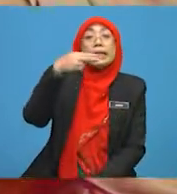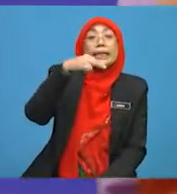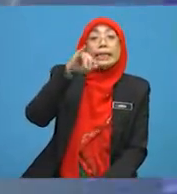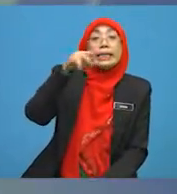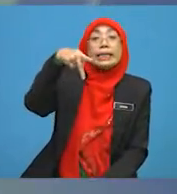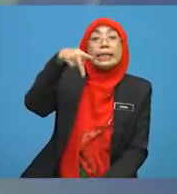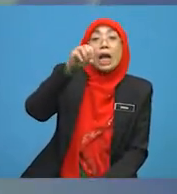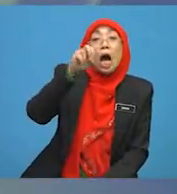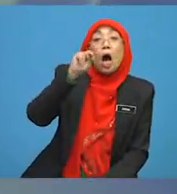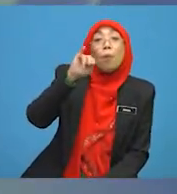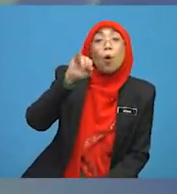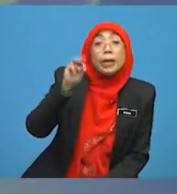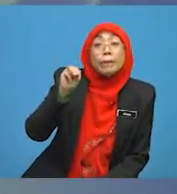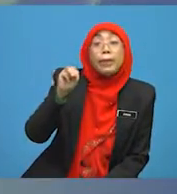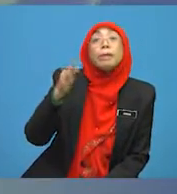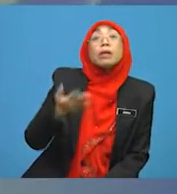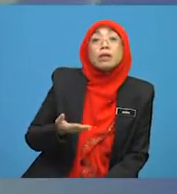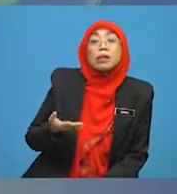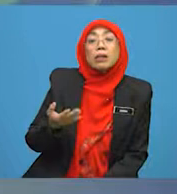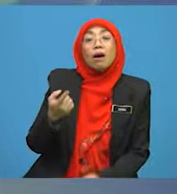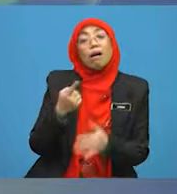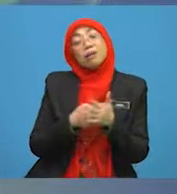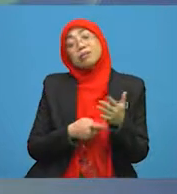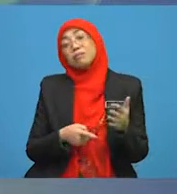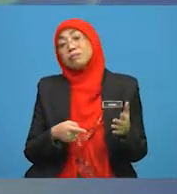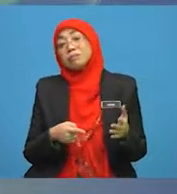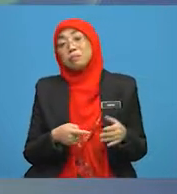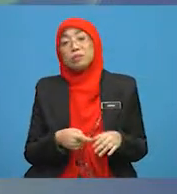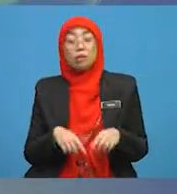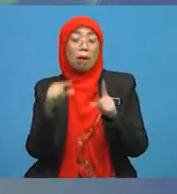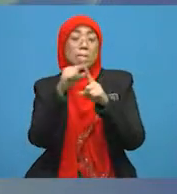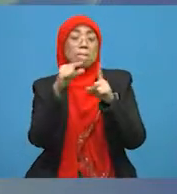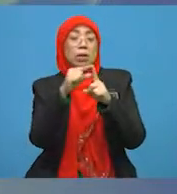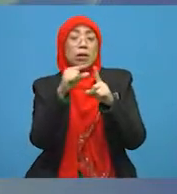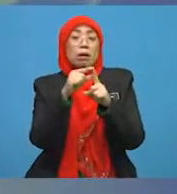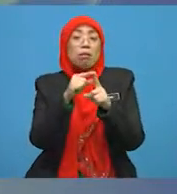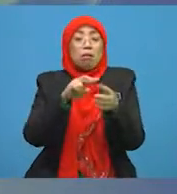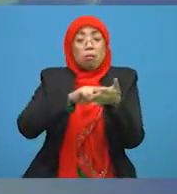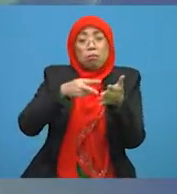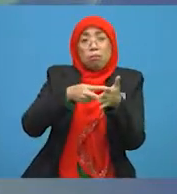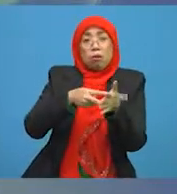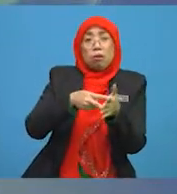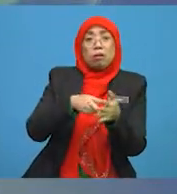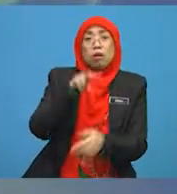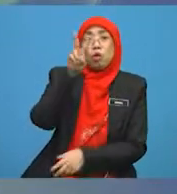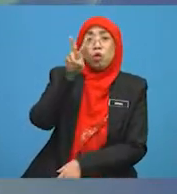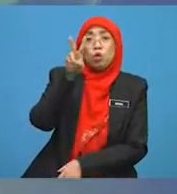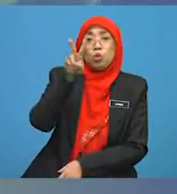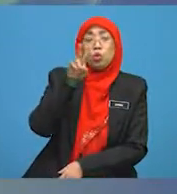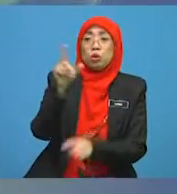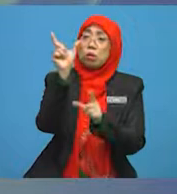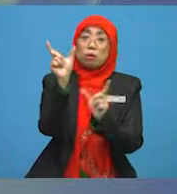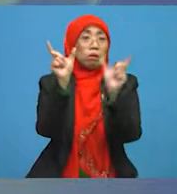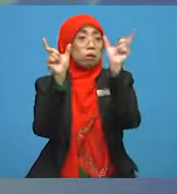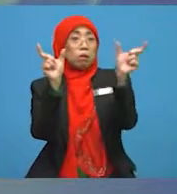pula. Apakah hiponim? Hiponim ialah perkataan makna antara dua perkataan